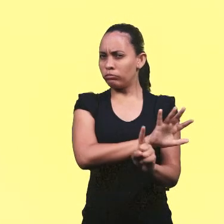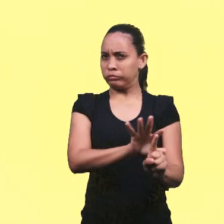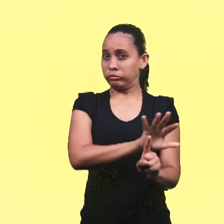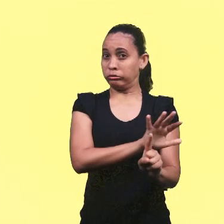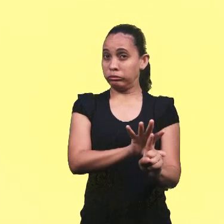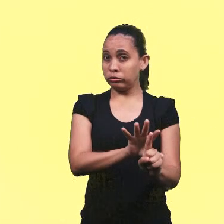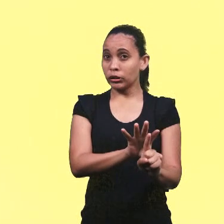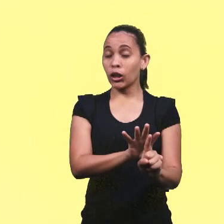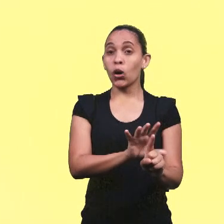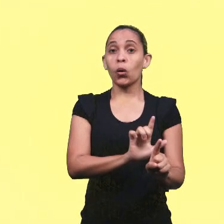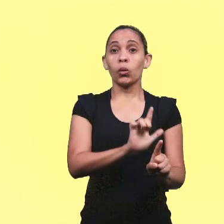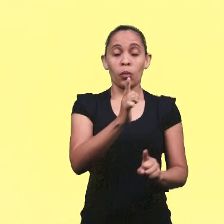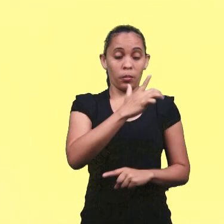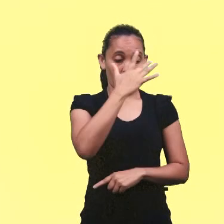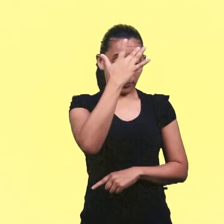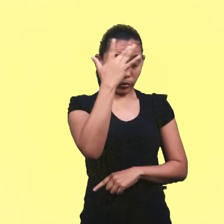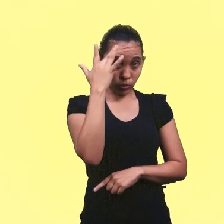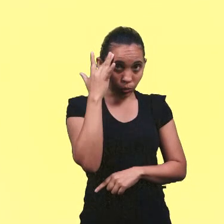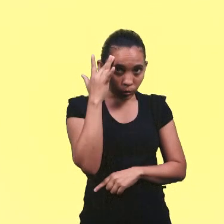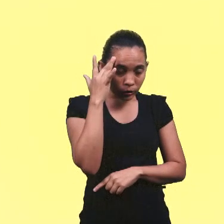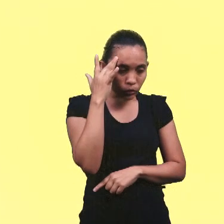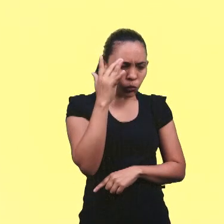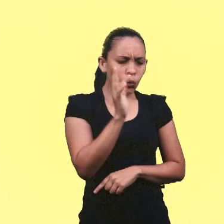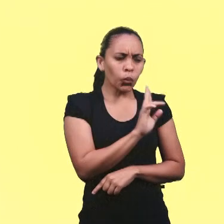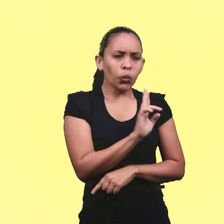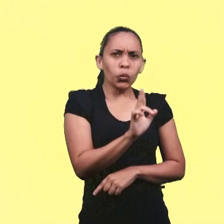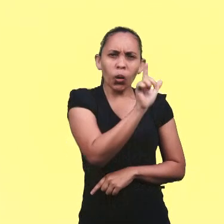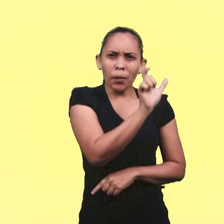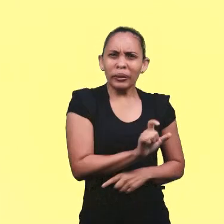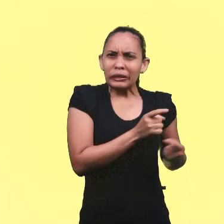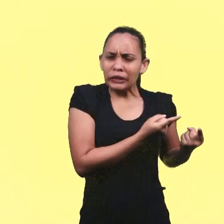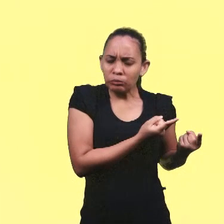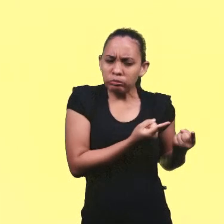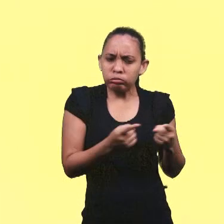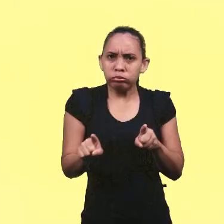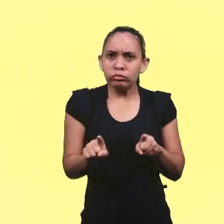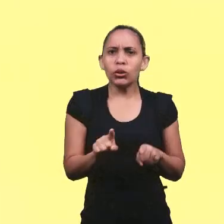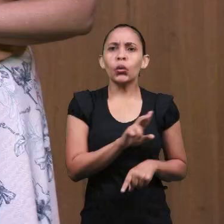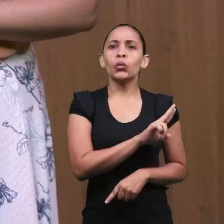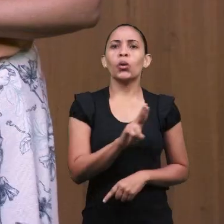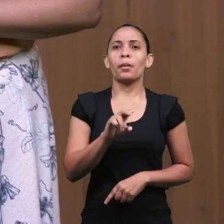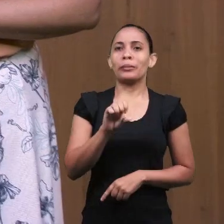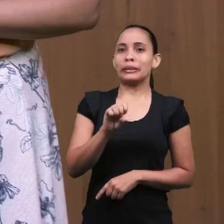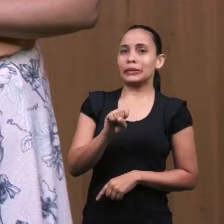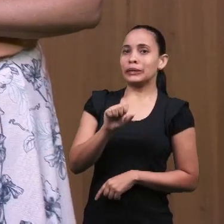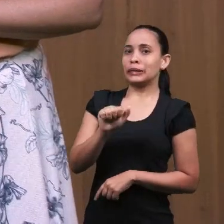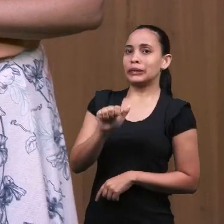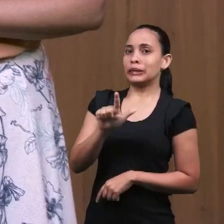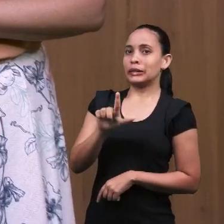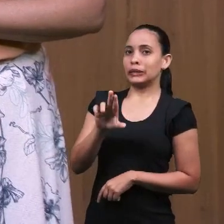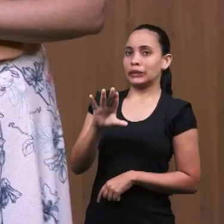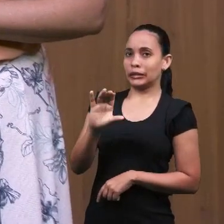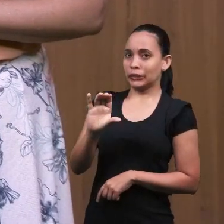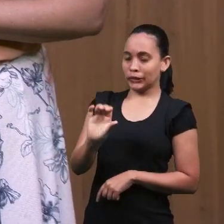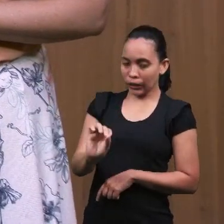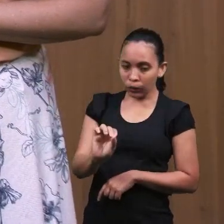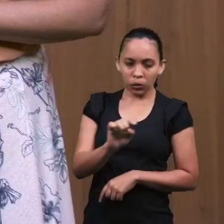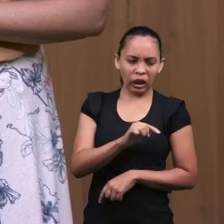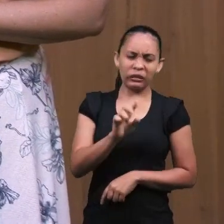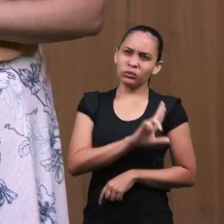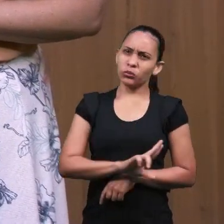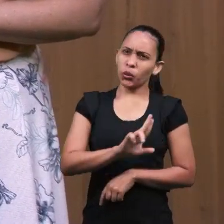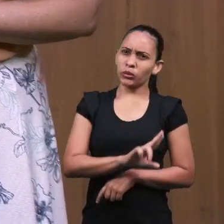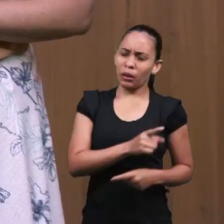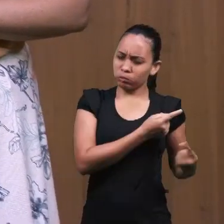qui avait persécuté l'Église, c'était Saul. Il a été un homme utilisé pour la persécution